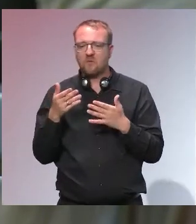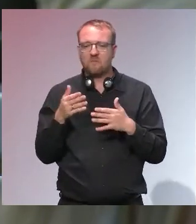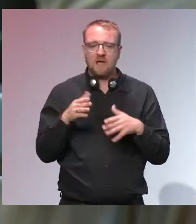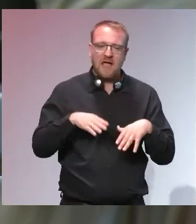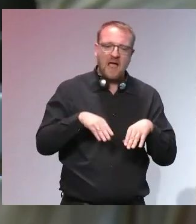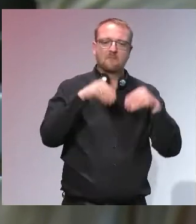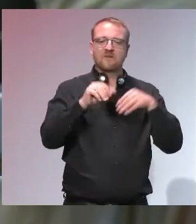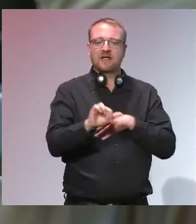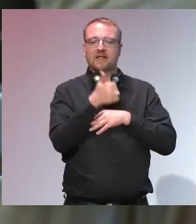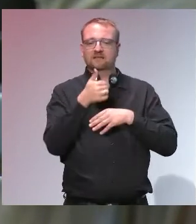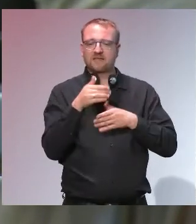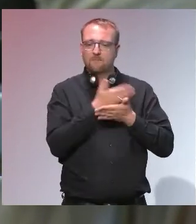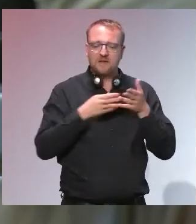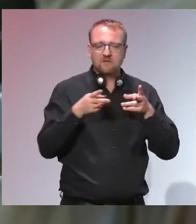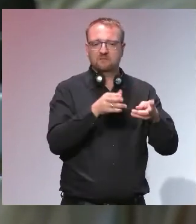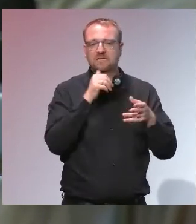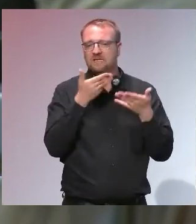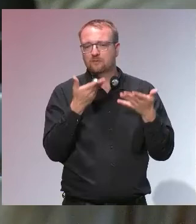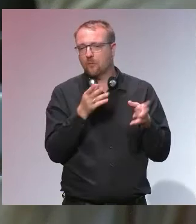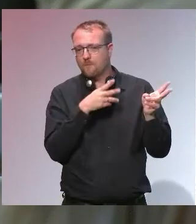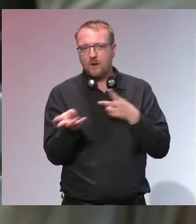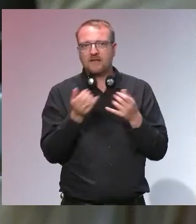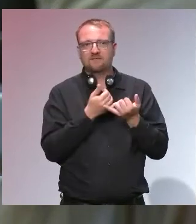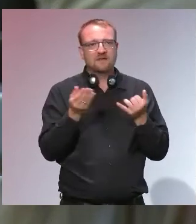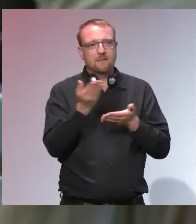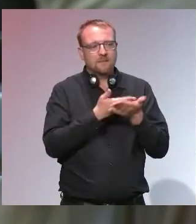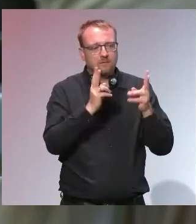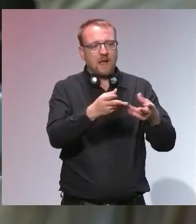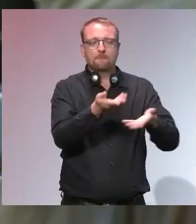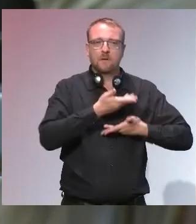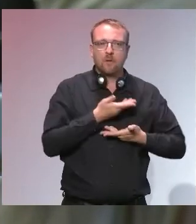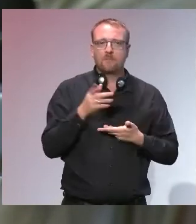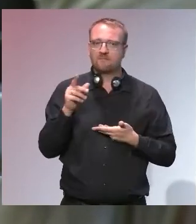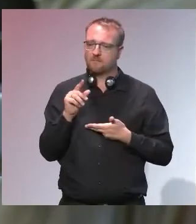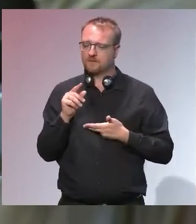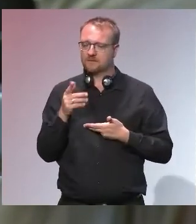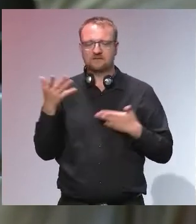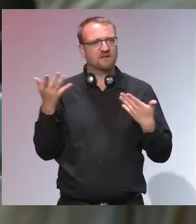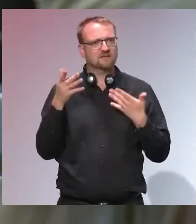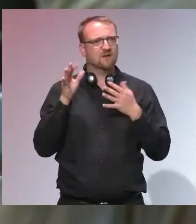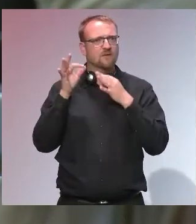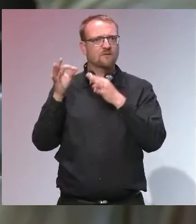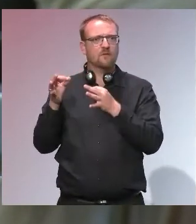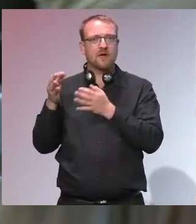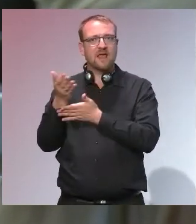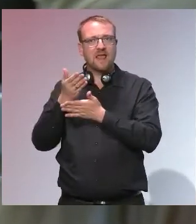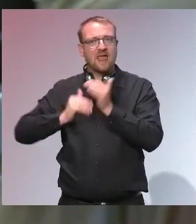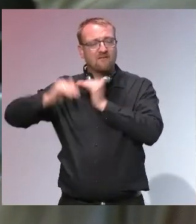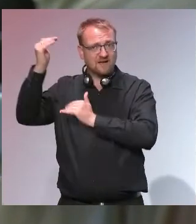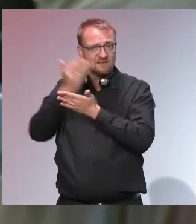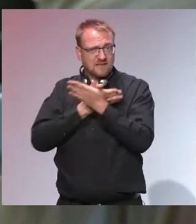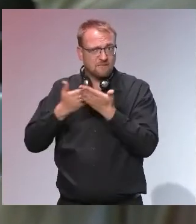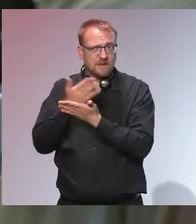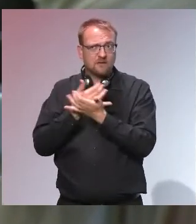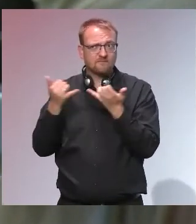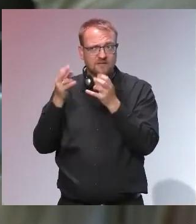sie wollten. Und jetzt frage ich Sie, Frau Dr. Holl, welchen Ansatz würden Sie für die Erwachsenenbildung am ehesten